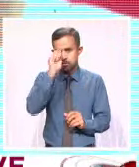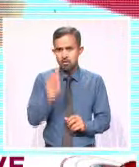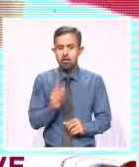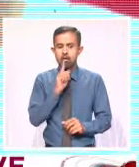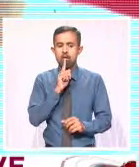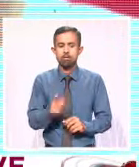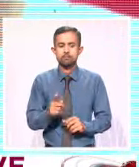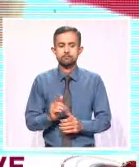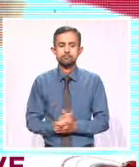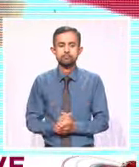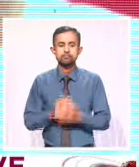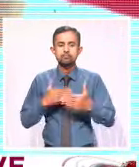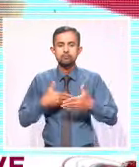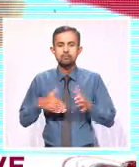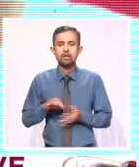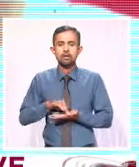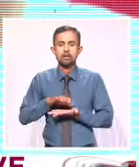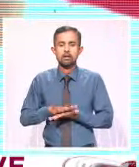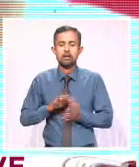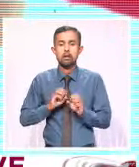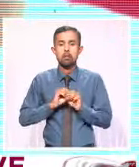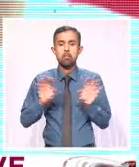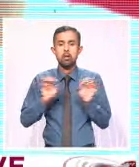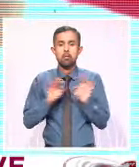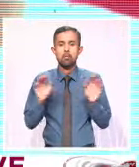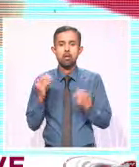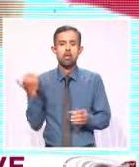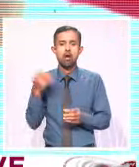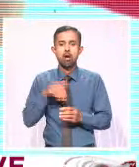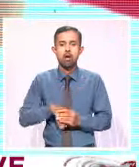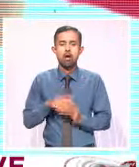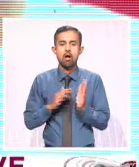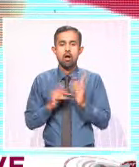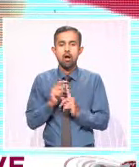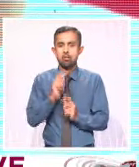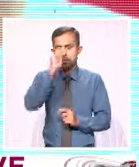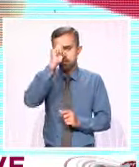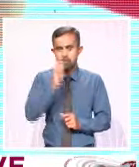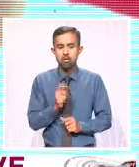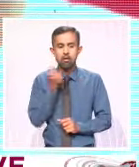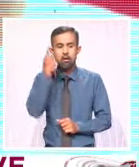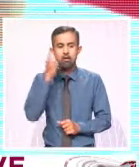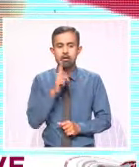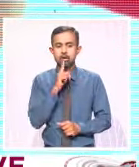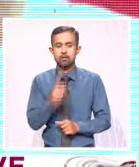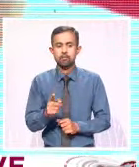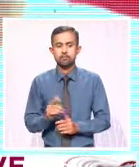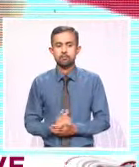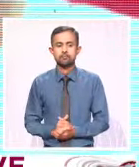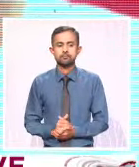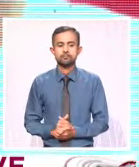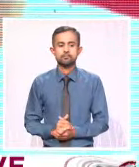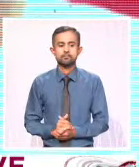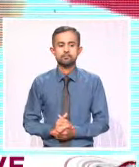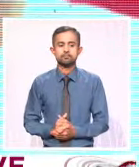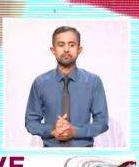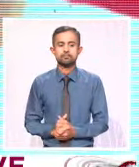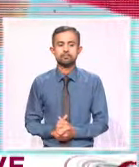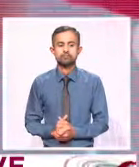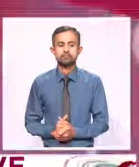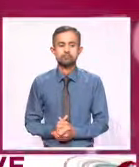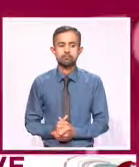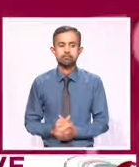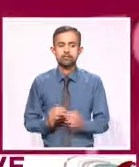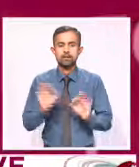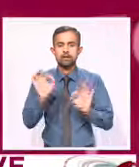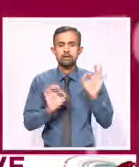මහතා පවසනවා. කැබිනට් තීරණ දැනුම් දීමේ මාධ්‍ය හමුවට අද එක්වෙමින් අමාත්‍යවරයා ඒ පිළිබඳ අදහස් පළ කළා.